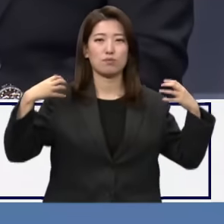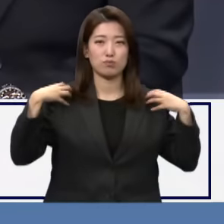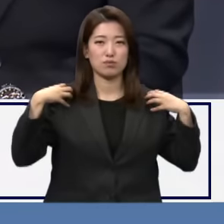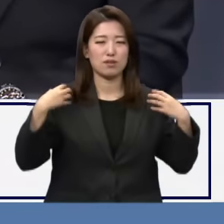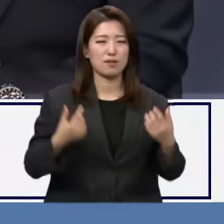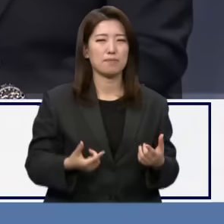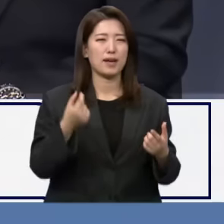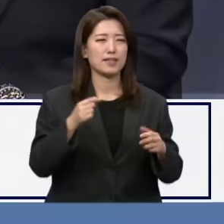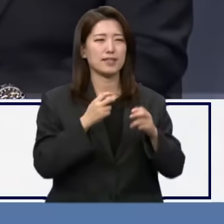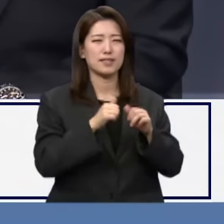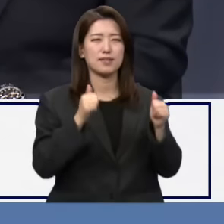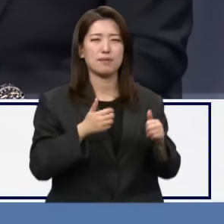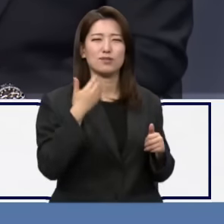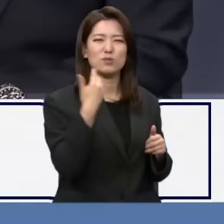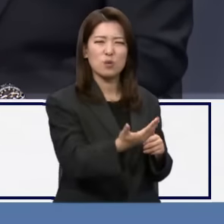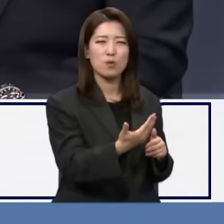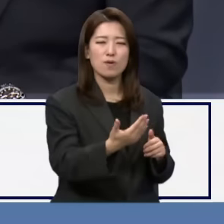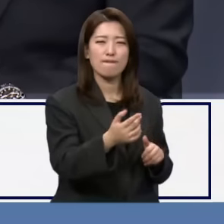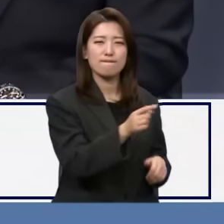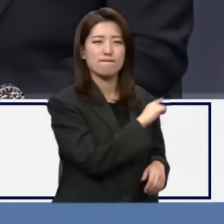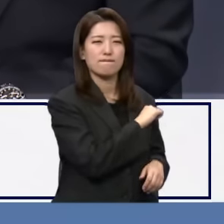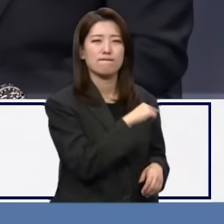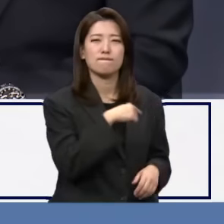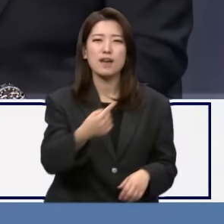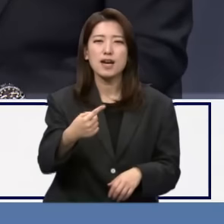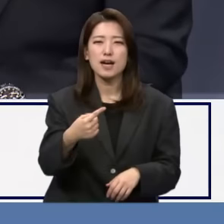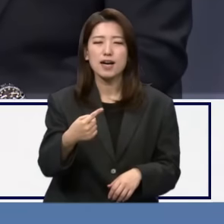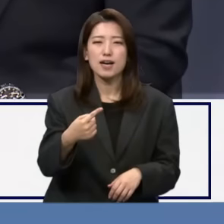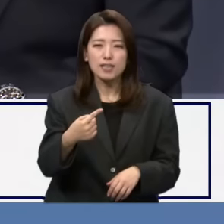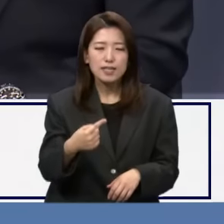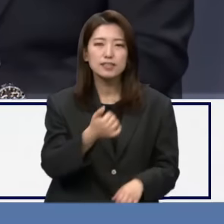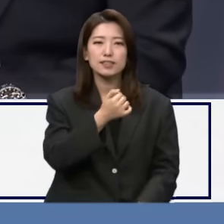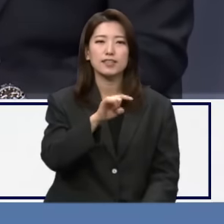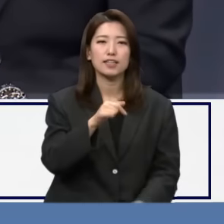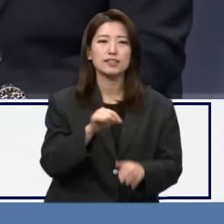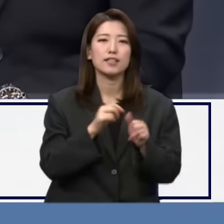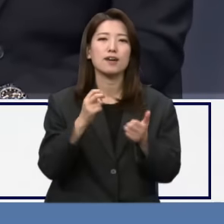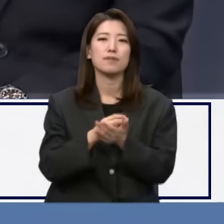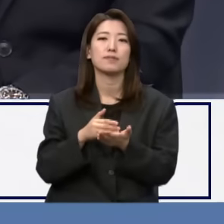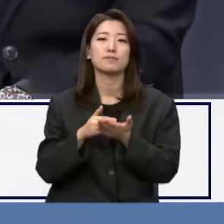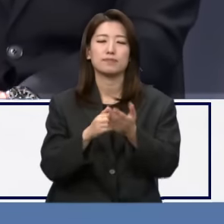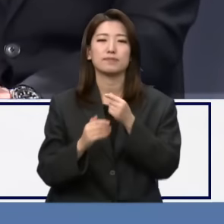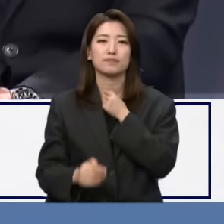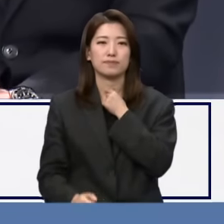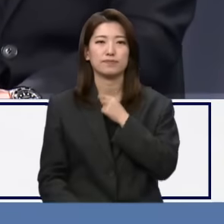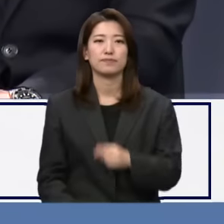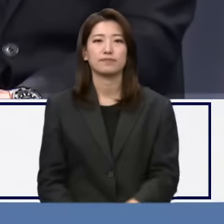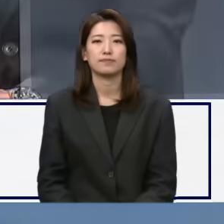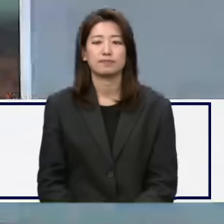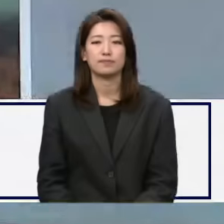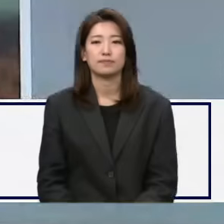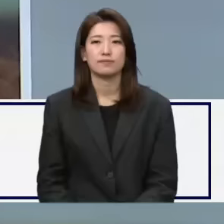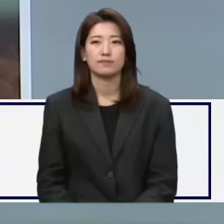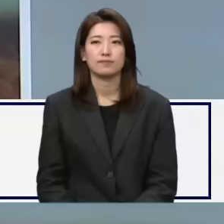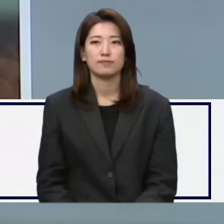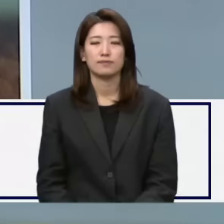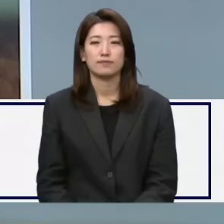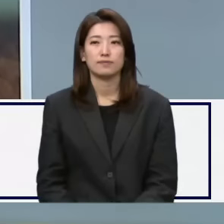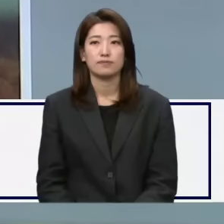하는 첫 번째 상징적인 법안으로 저희는 한동훈 특검법을 제출하겠다는 겁니다음